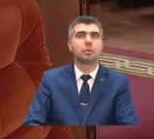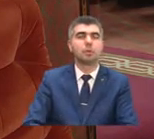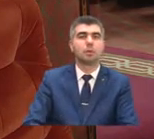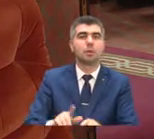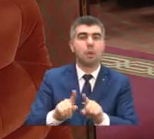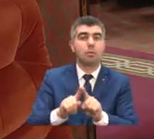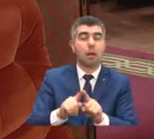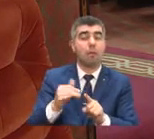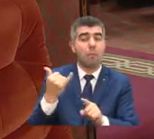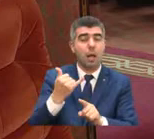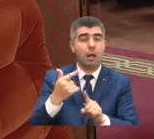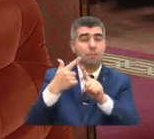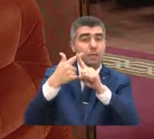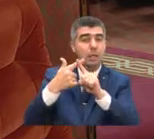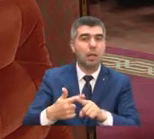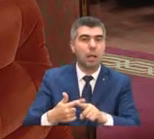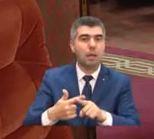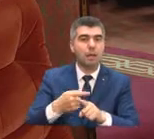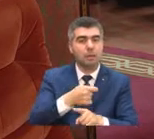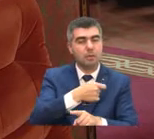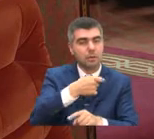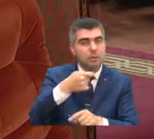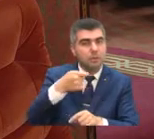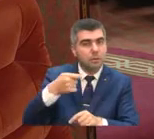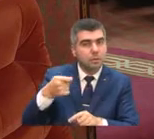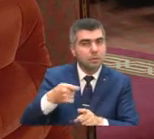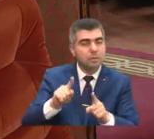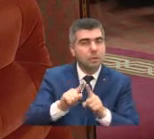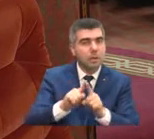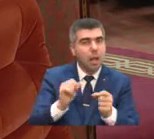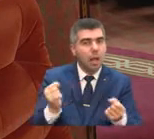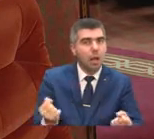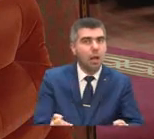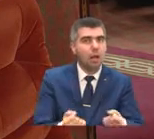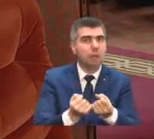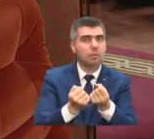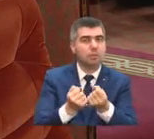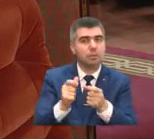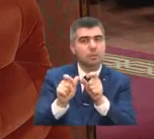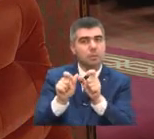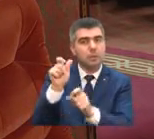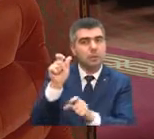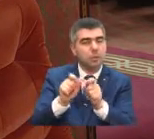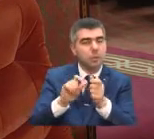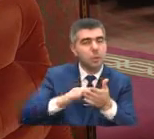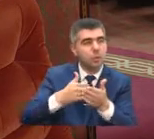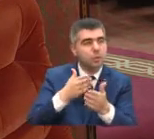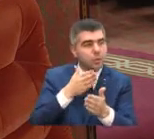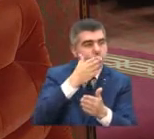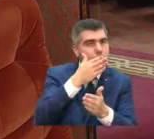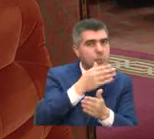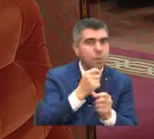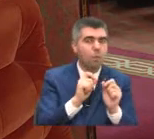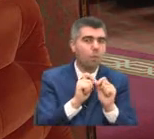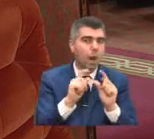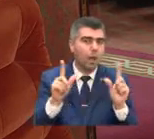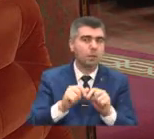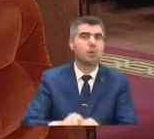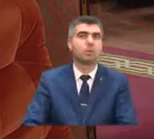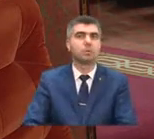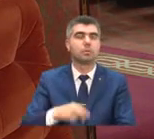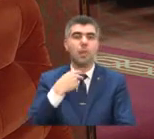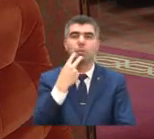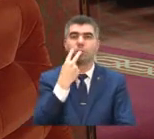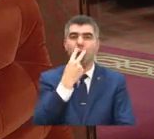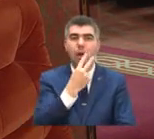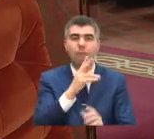مالية مهمة جدا من أجل الضعف من مساواة الخدمات داخل هاد الأقاليم. ويكفي أننا نشوفوا البرامج اللي